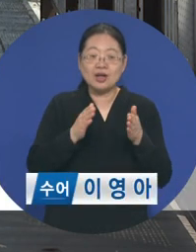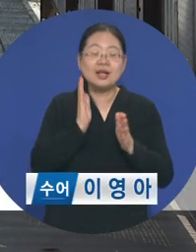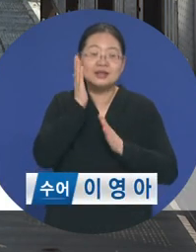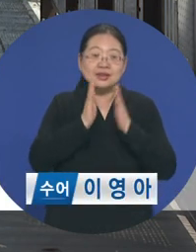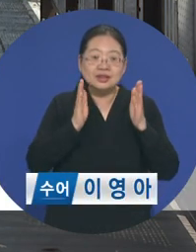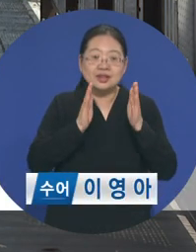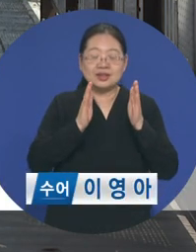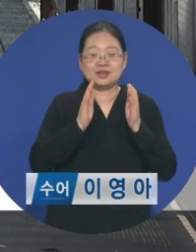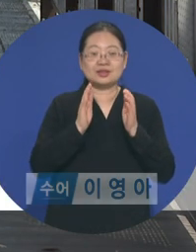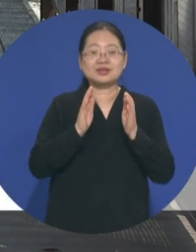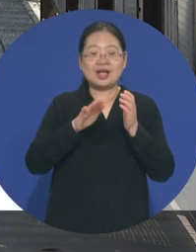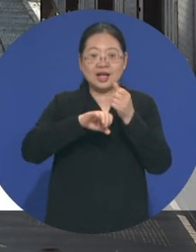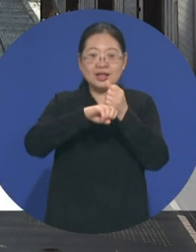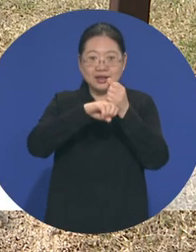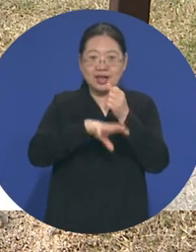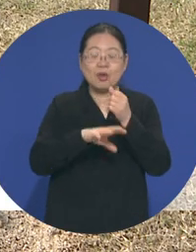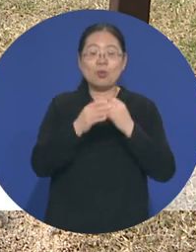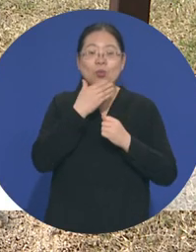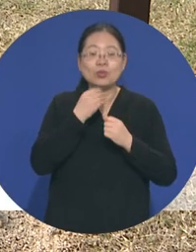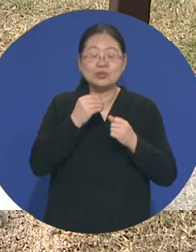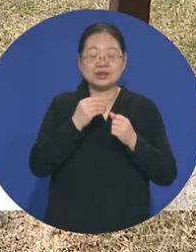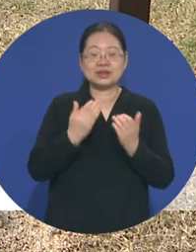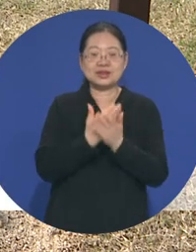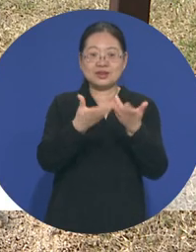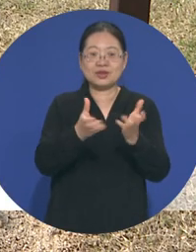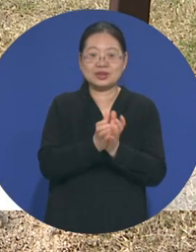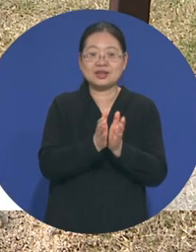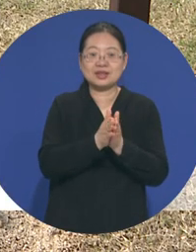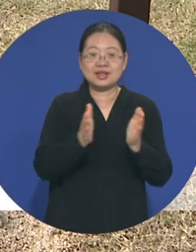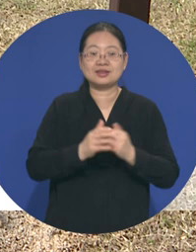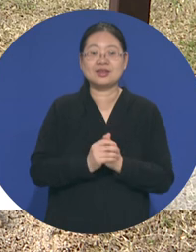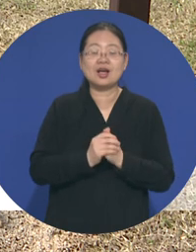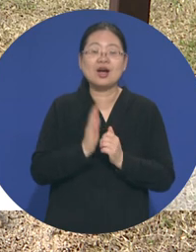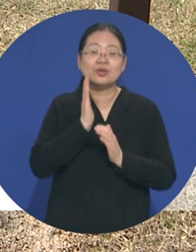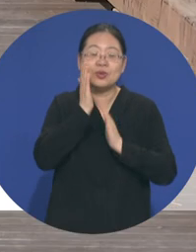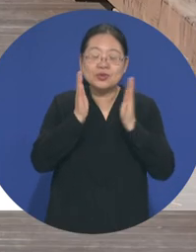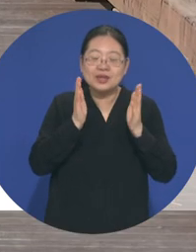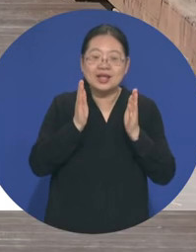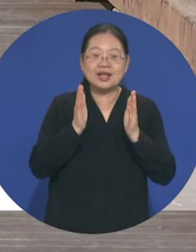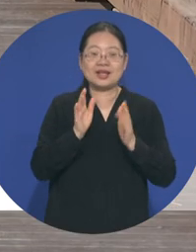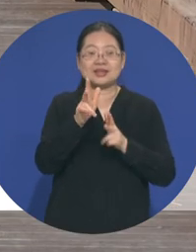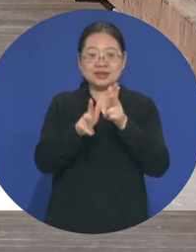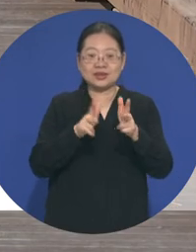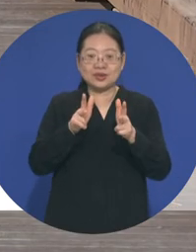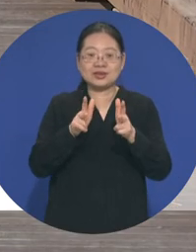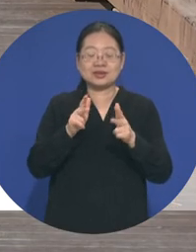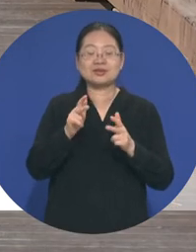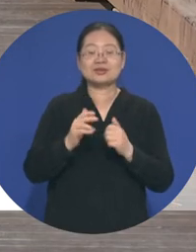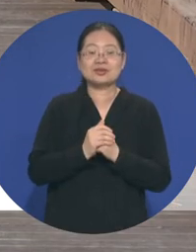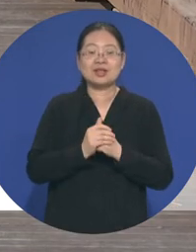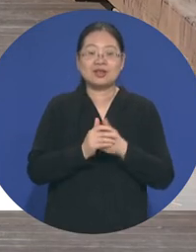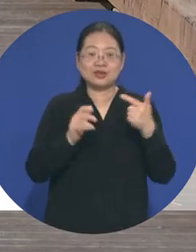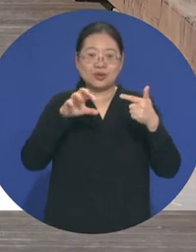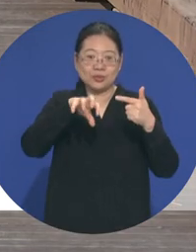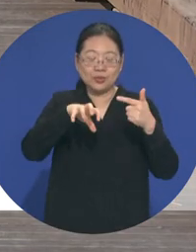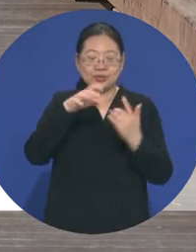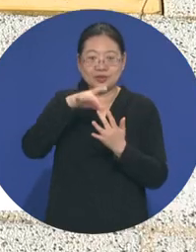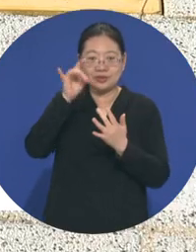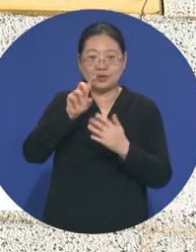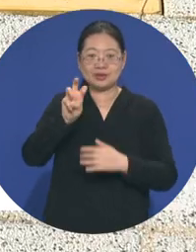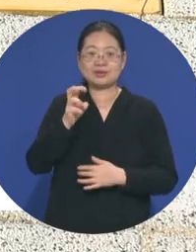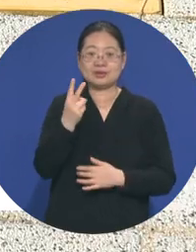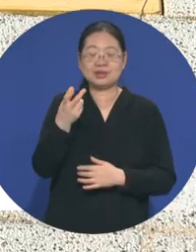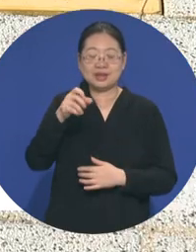경도는 산림 청사나 한국 살림 복지 진흥원에서 주관하는 2014년 녹색자금 지원 사업에 돈의 여섯 코시 선정도